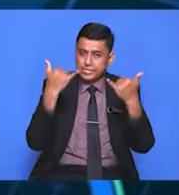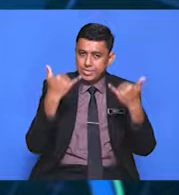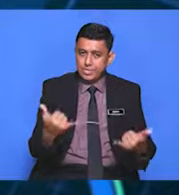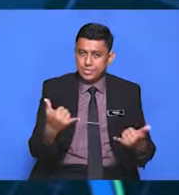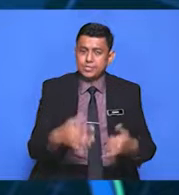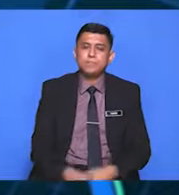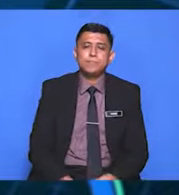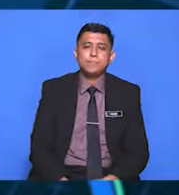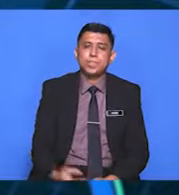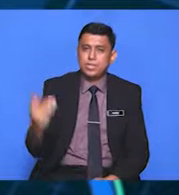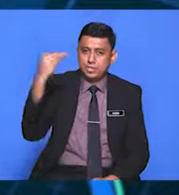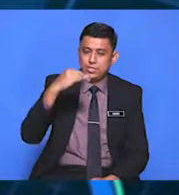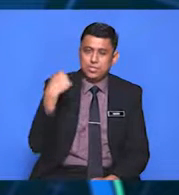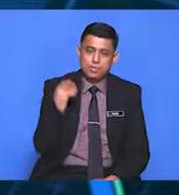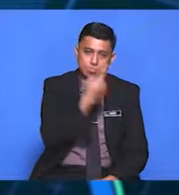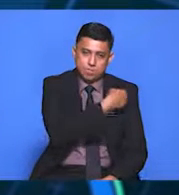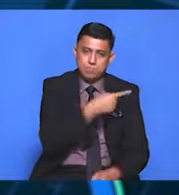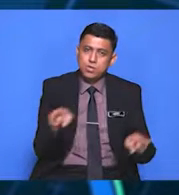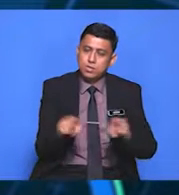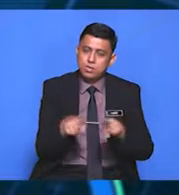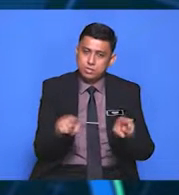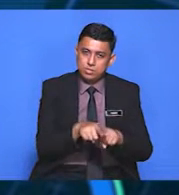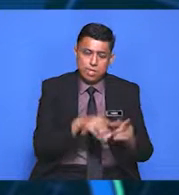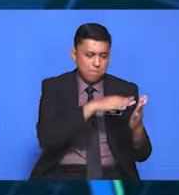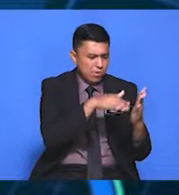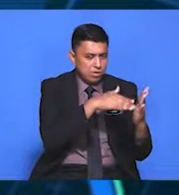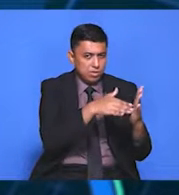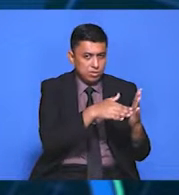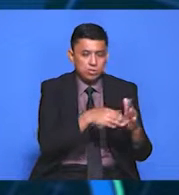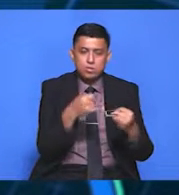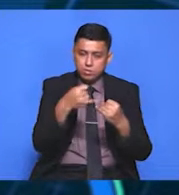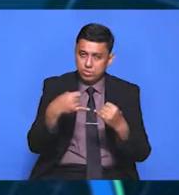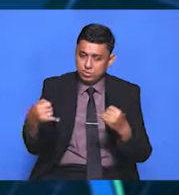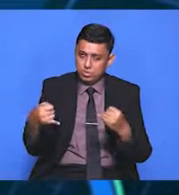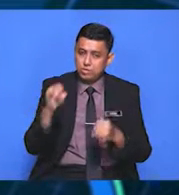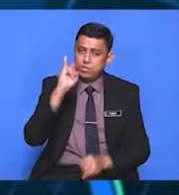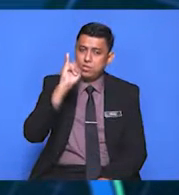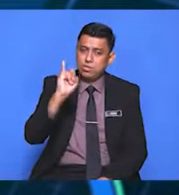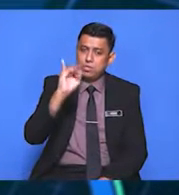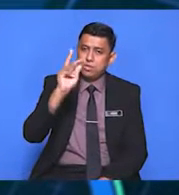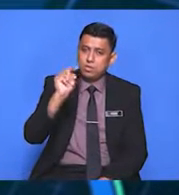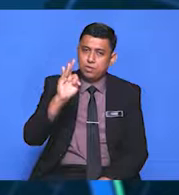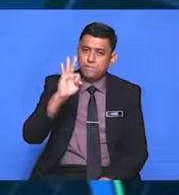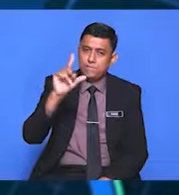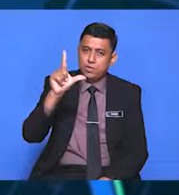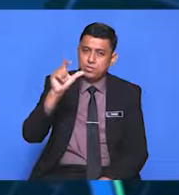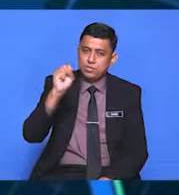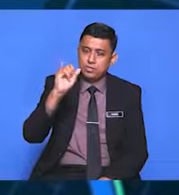Sekarang, marilah kita sama-sama mengkaji jenis inflasi yang kedua